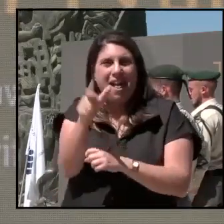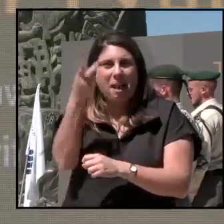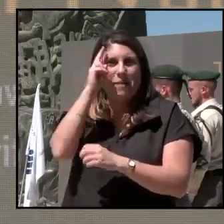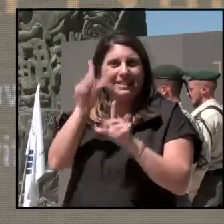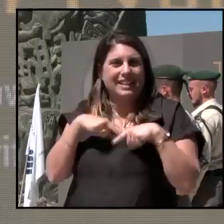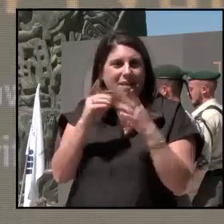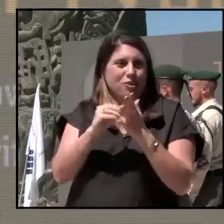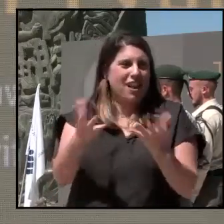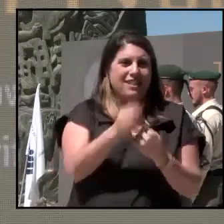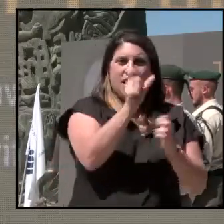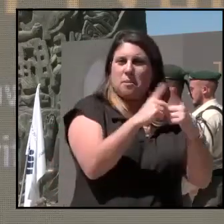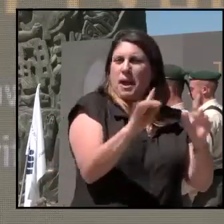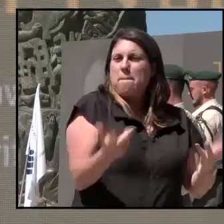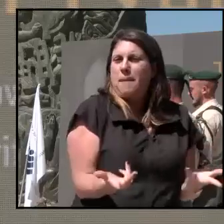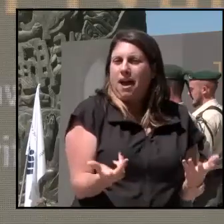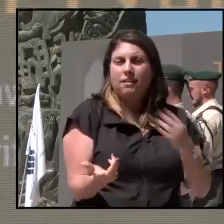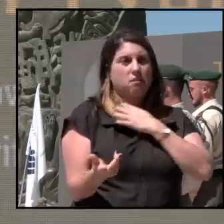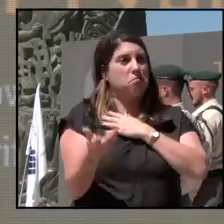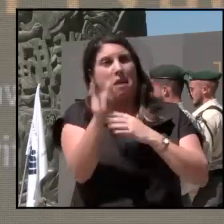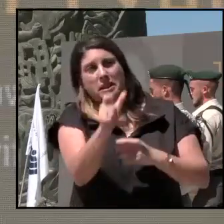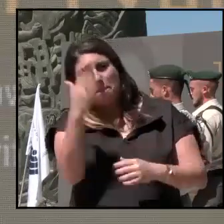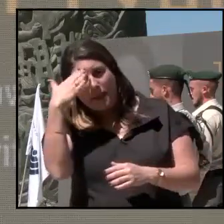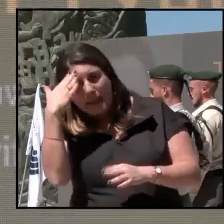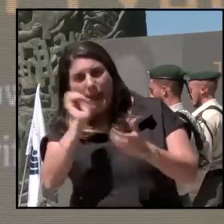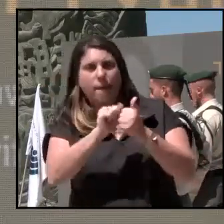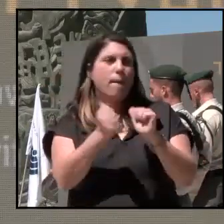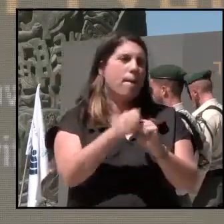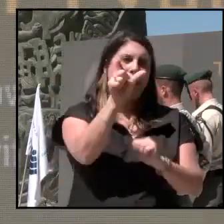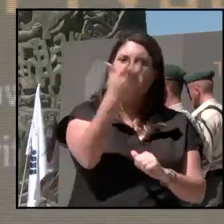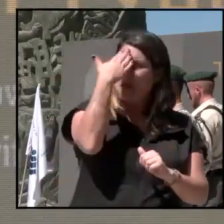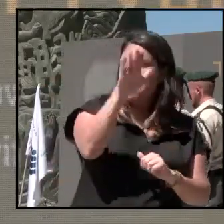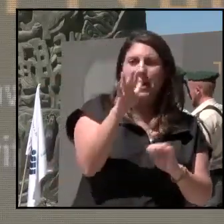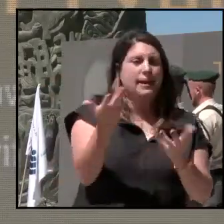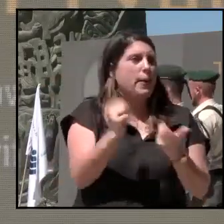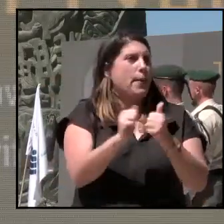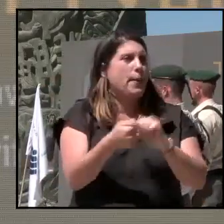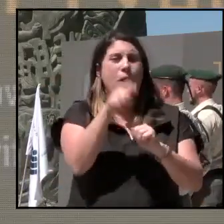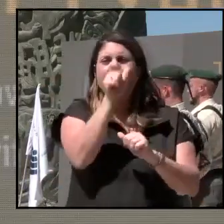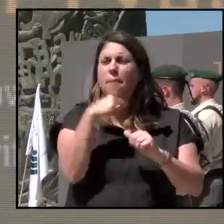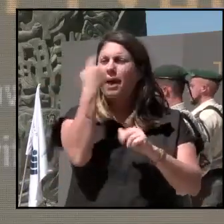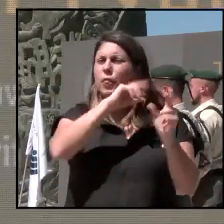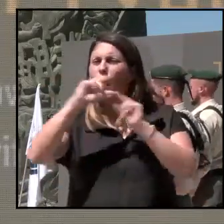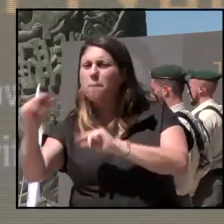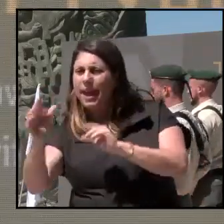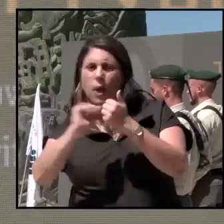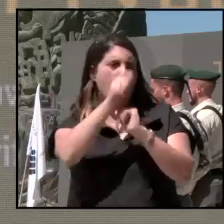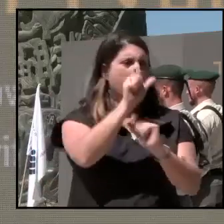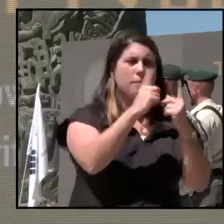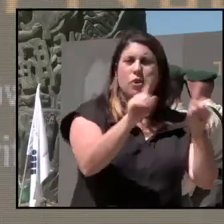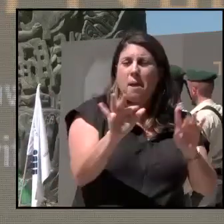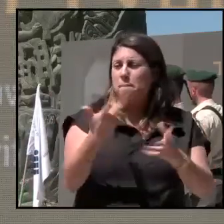להציל אדם אחר? בין אם מדובר באדם שהוא מכיר, באדם שאינו מכיר, באדם שדומה לו או באדם ששונה